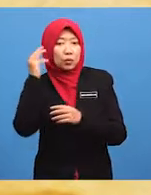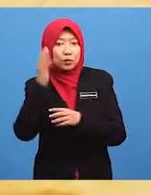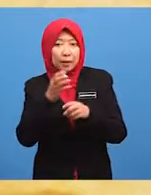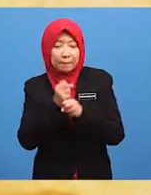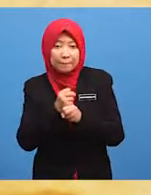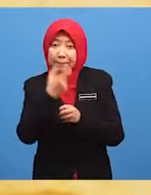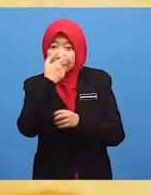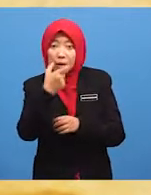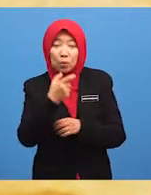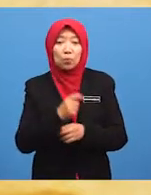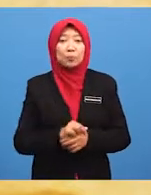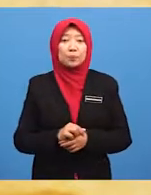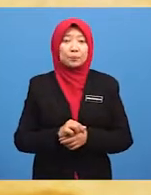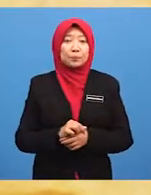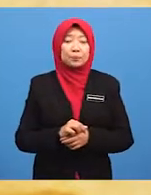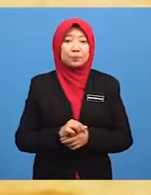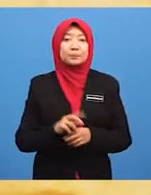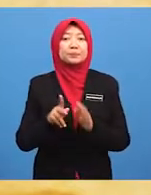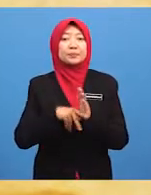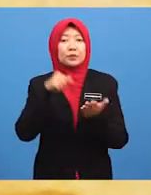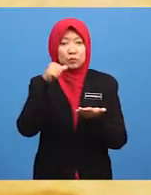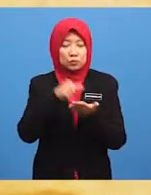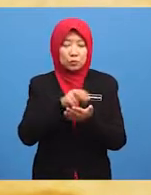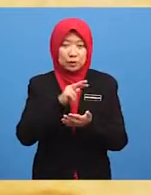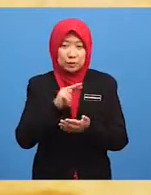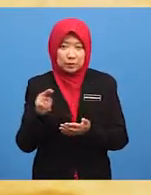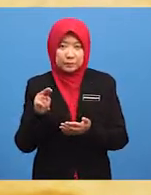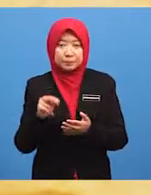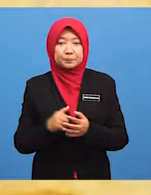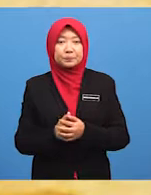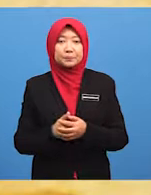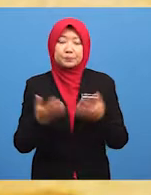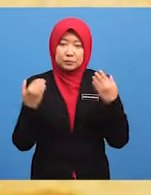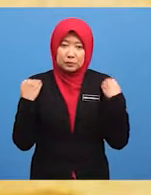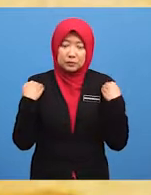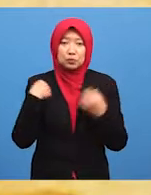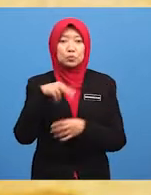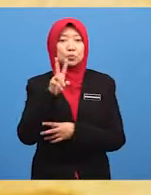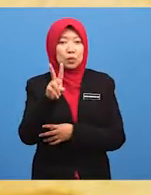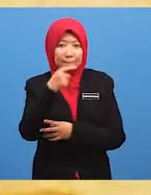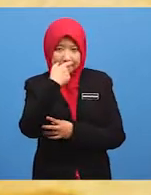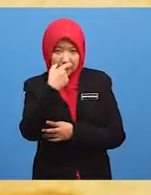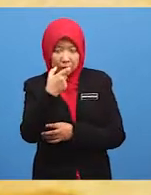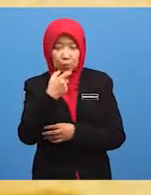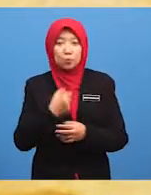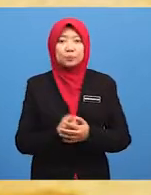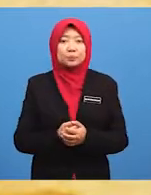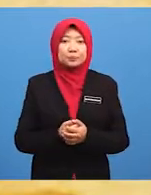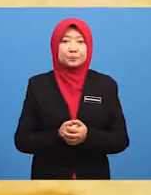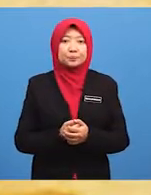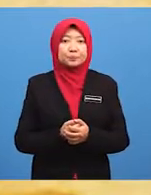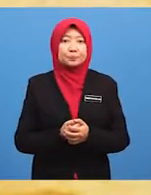Melayu mendapat pengaruh? Persuratan kerajaan alam Melayu mempunyai dua pengaruh,